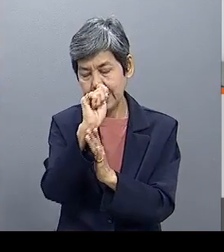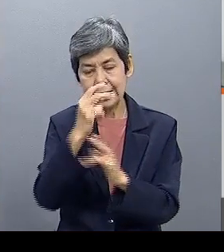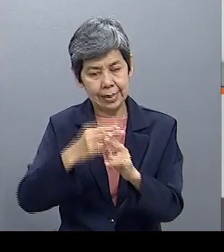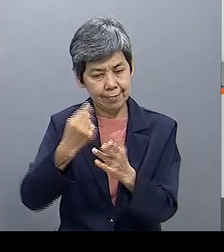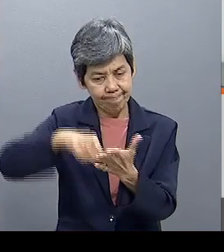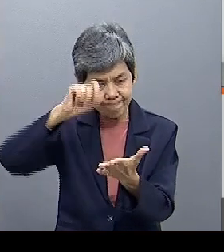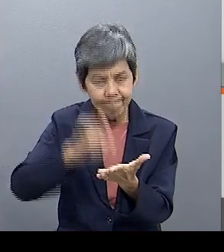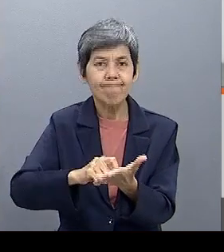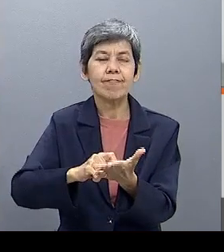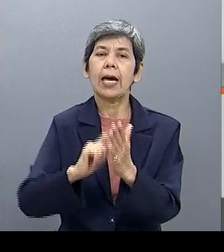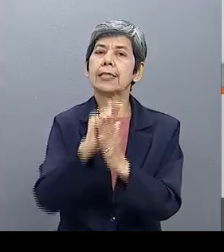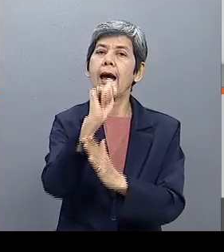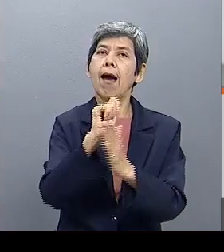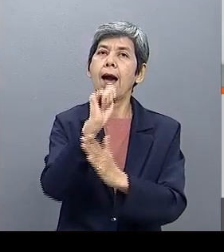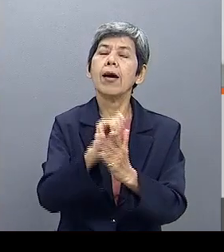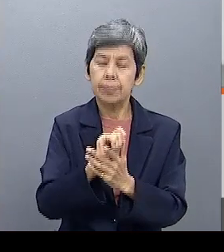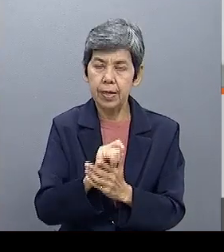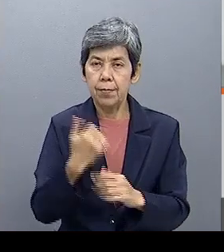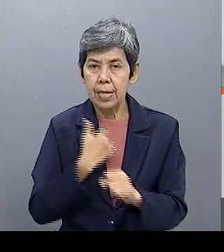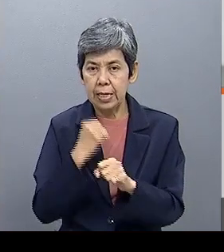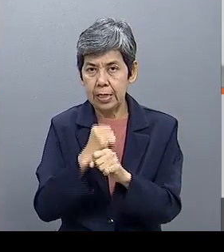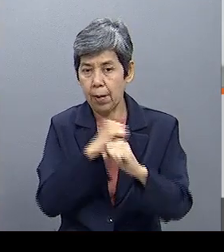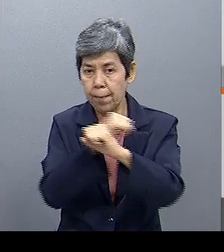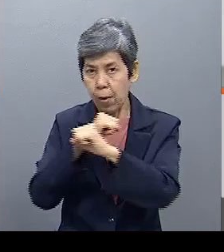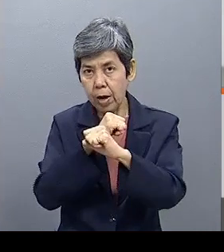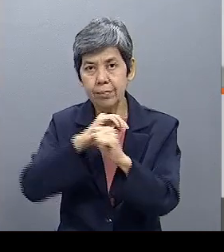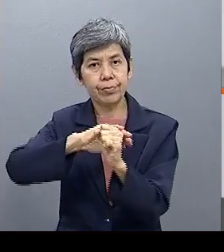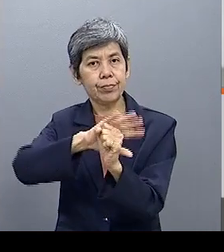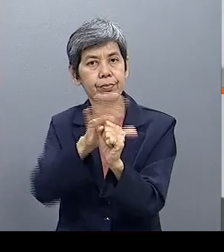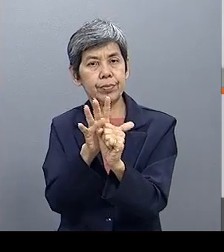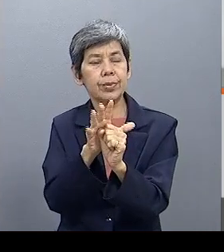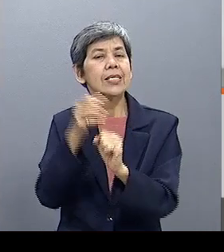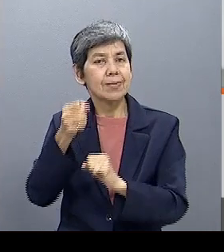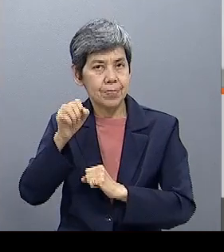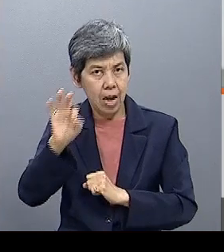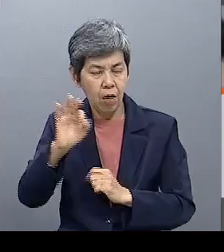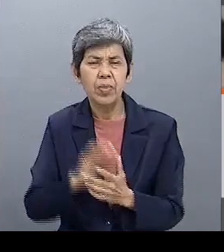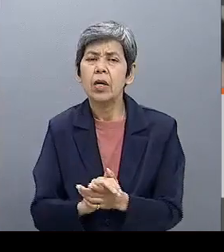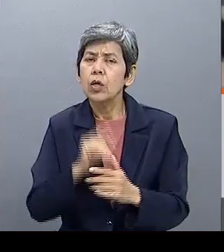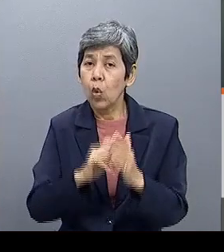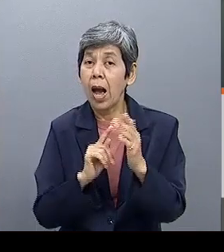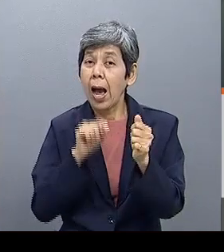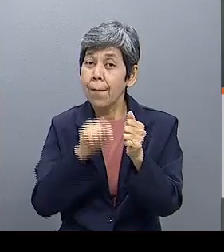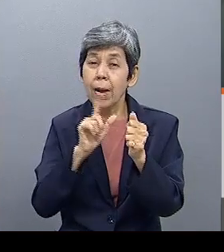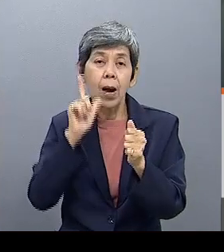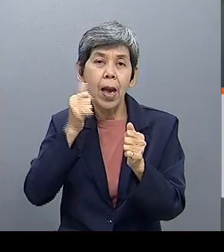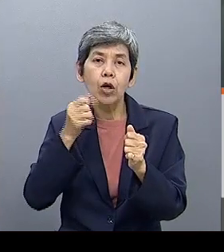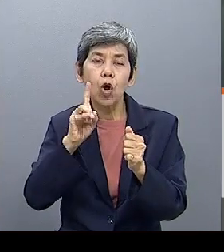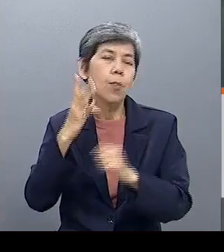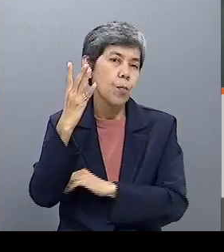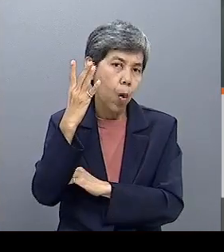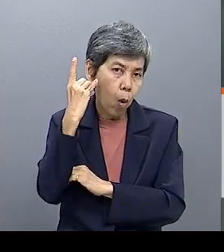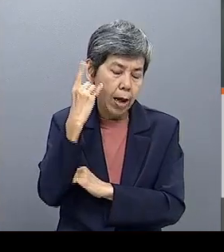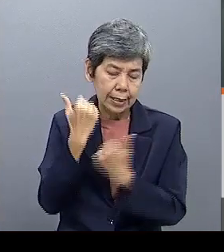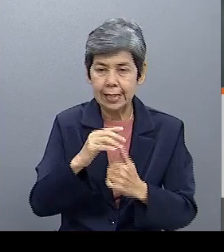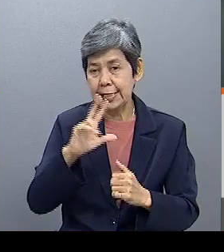จังหวัดตากนะครับกรณีออกมาตรการป้องกันควบคุม combiสิทธิ์ 9เฉพาะพื้นที่อำเภอแม่สอดตั้งแต่เมื่อวานนี้ถึงวันที่ 3